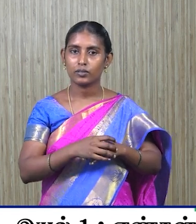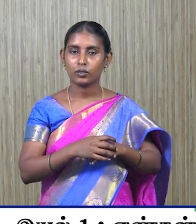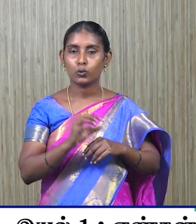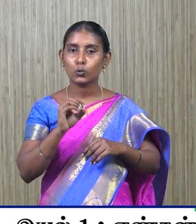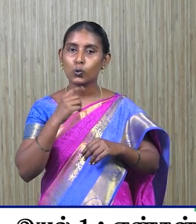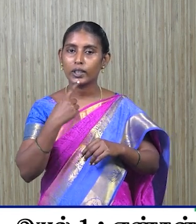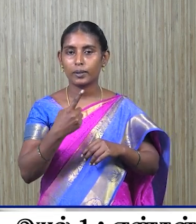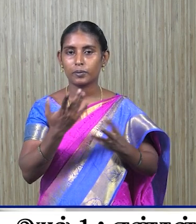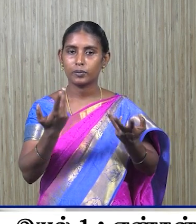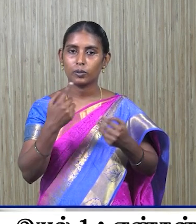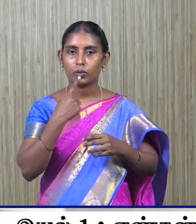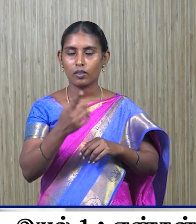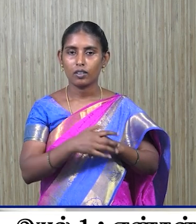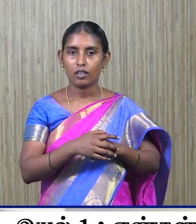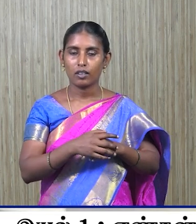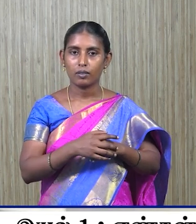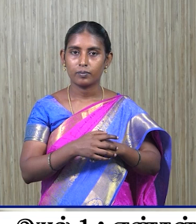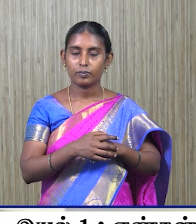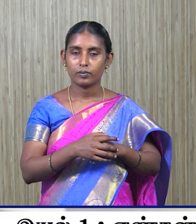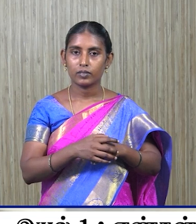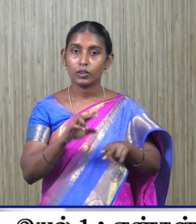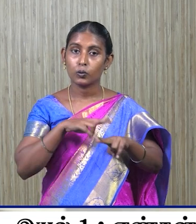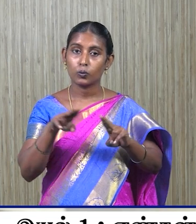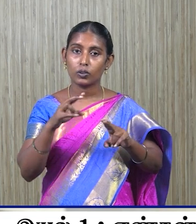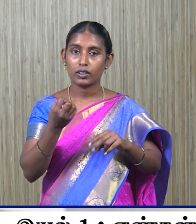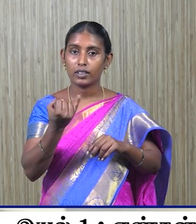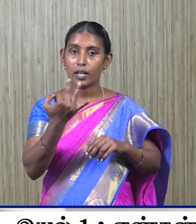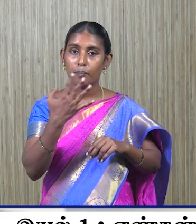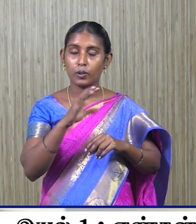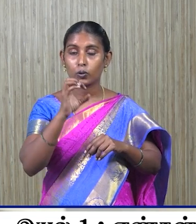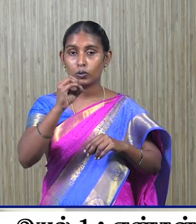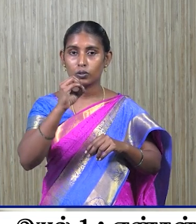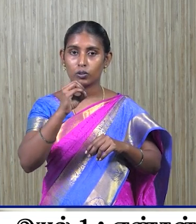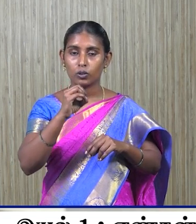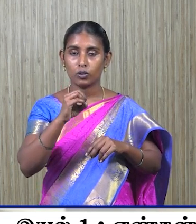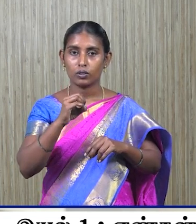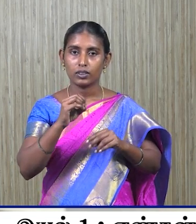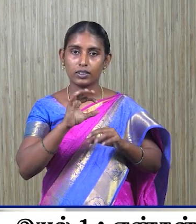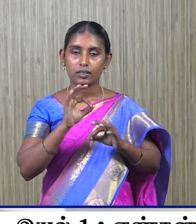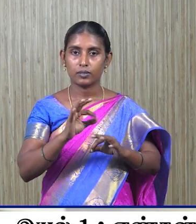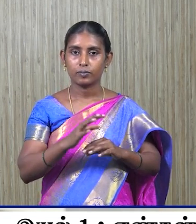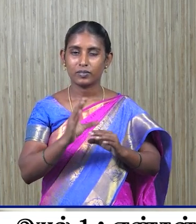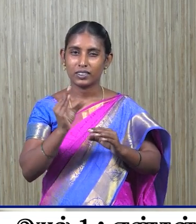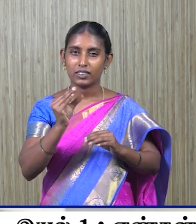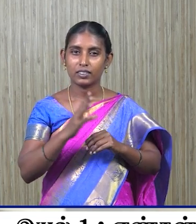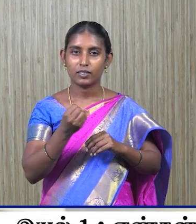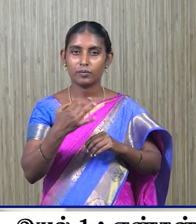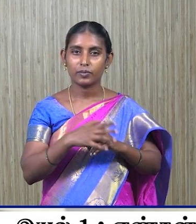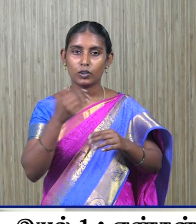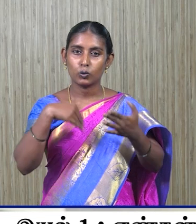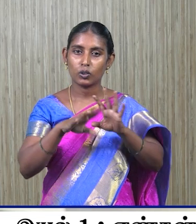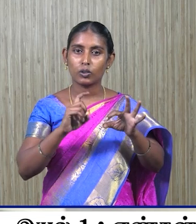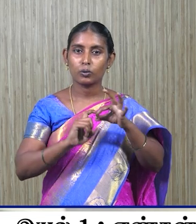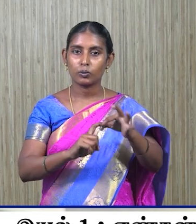கூட நாம் சொல்லலாம். அப்போது இந்த முழு எண் தொகுப்பில் பூஜ்ஜியம் என்பது மிகச்சிறிய எண். சரி, இப்பொழுது இதிலிருந்து சில நம்ம வினாக்களை